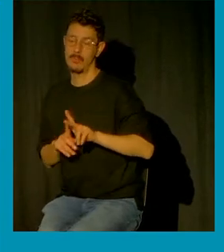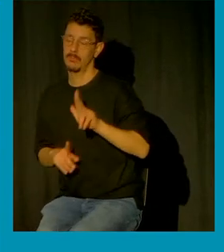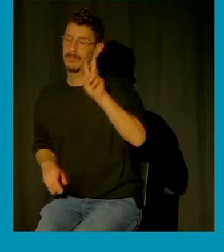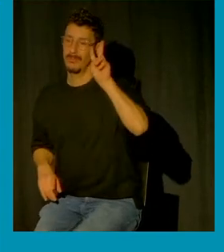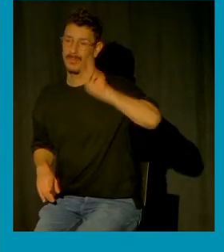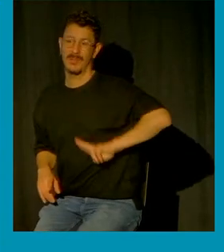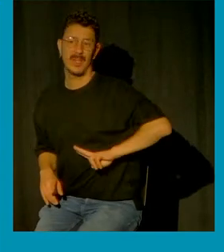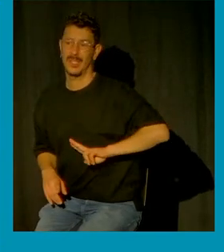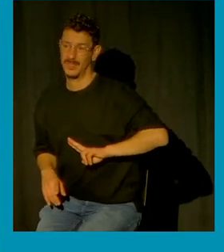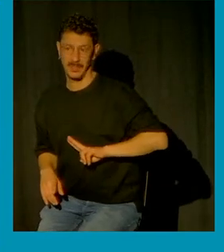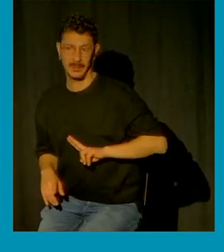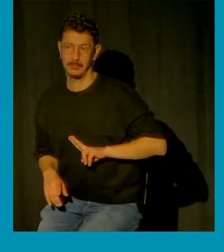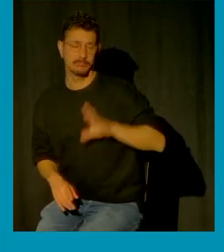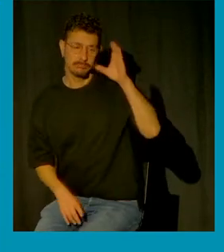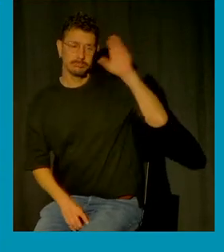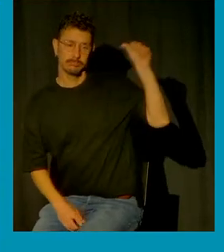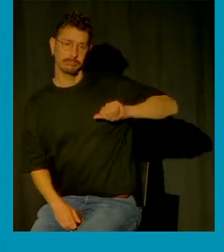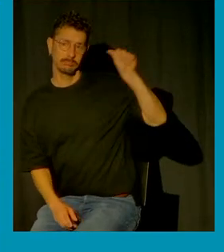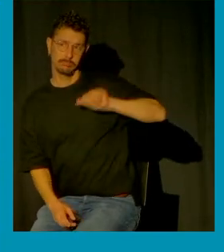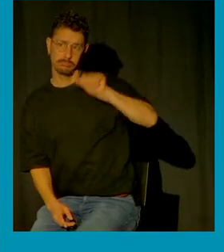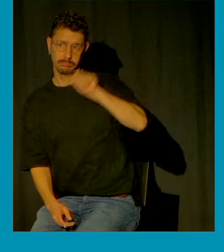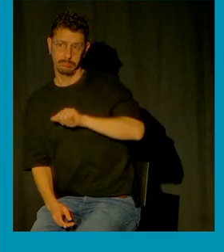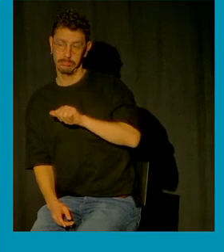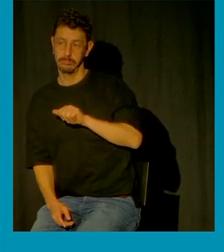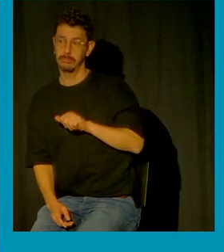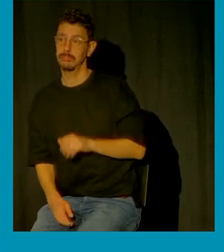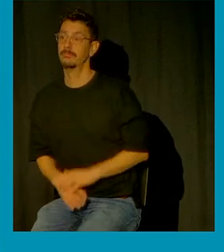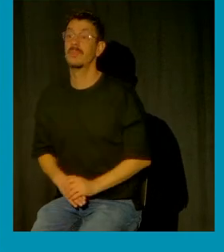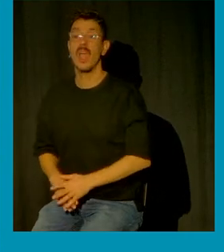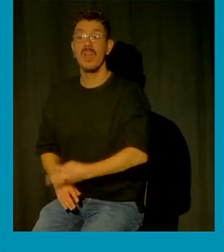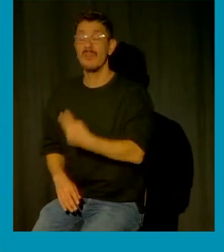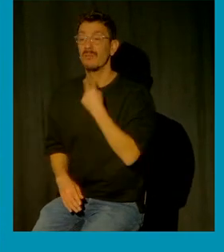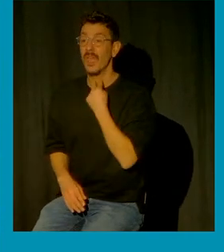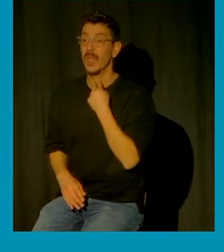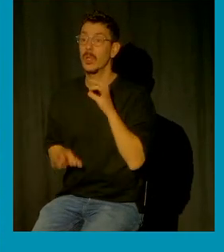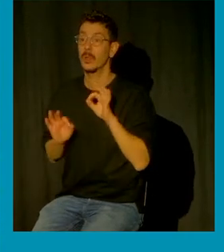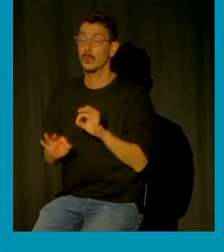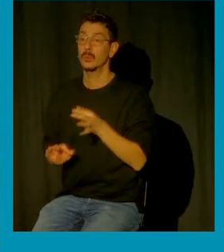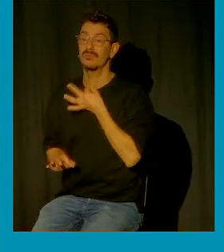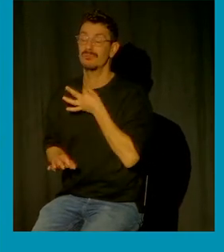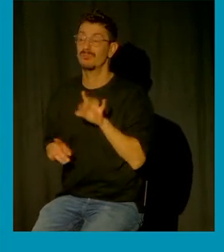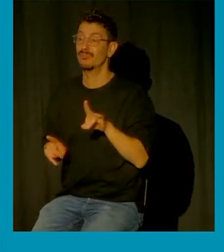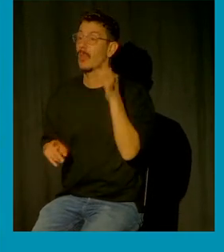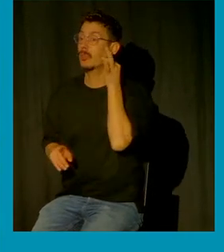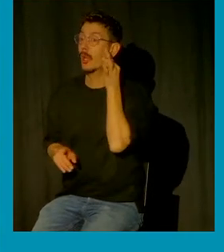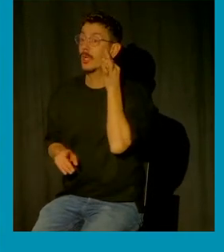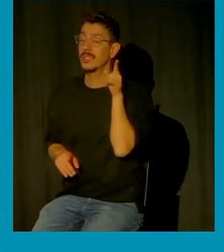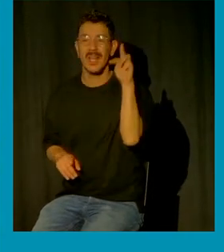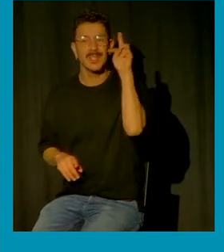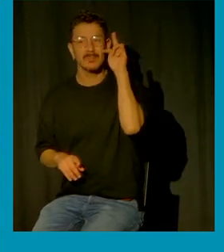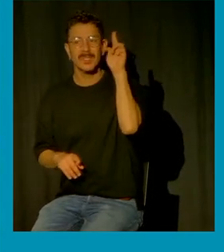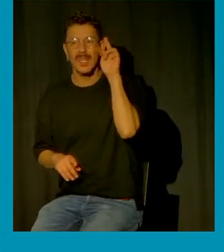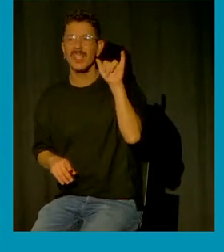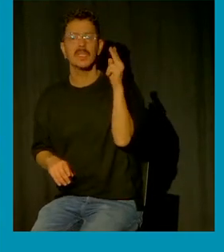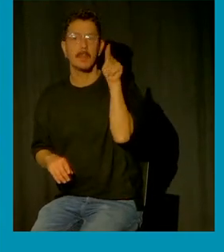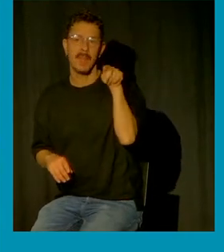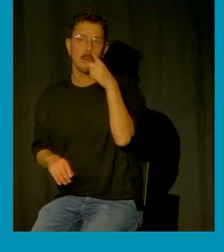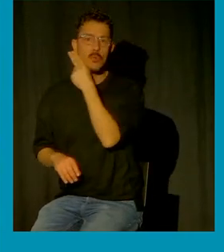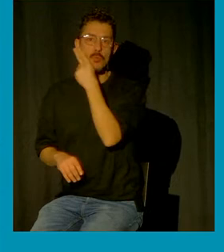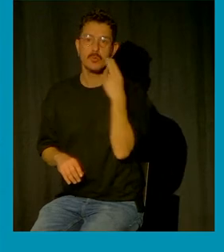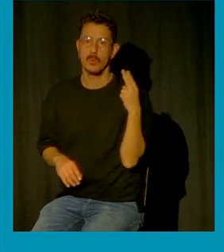taula que ens ha precedit les veus de les dones que evidentment doncs des de l'expertès i també des del compromís